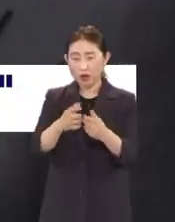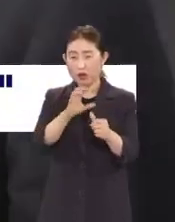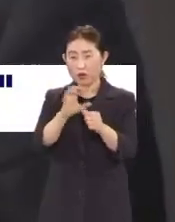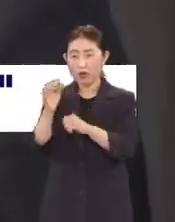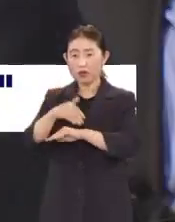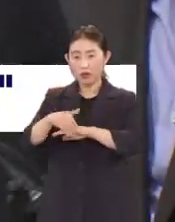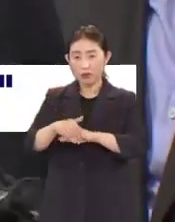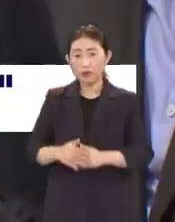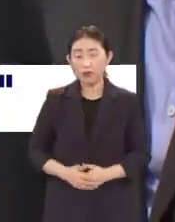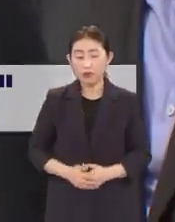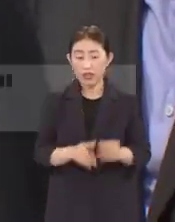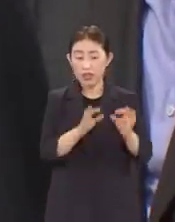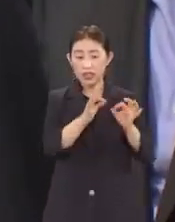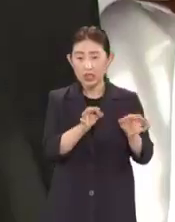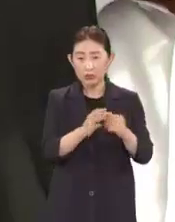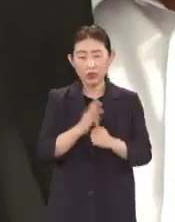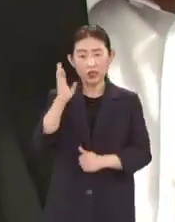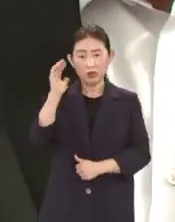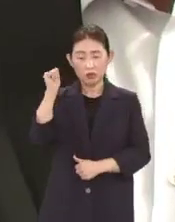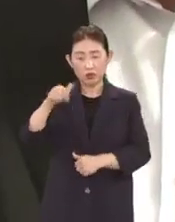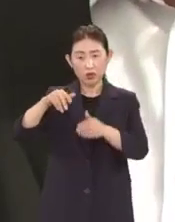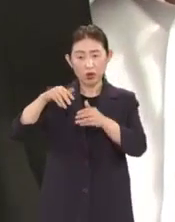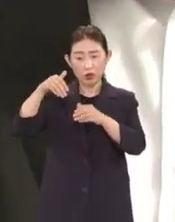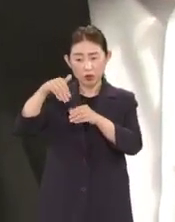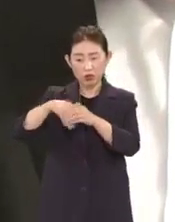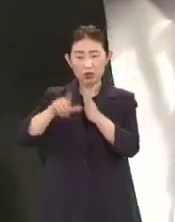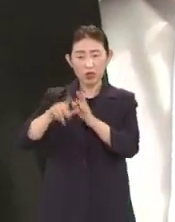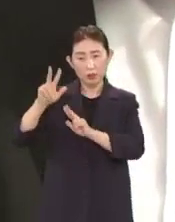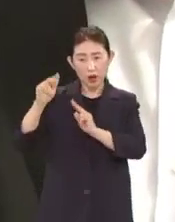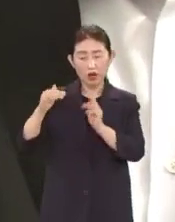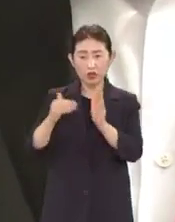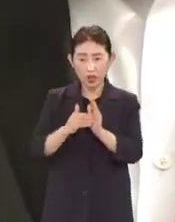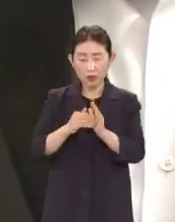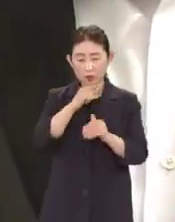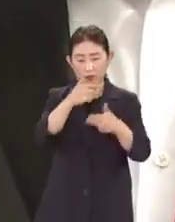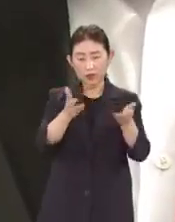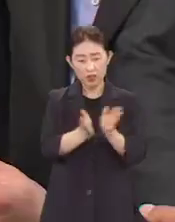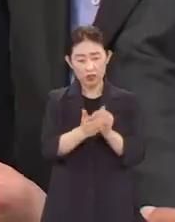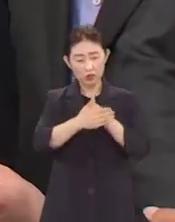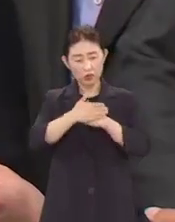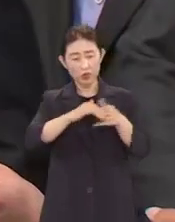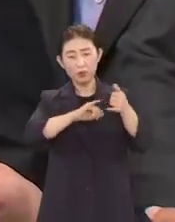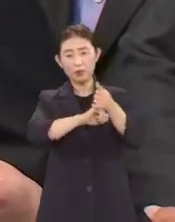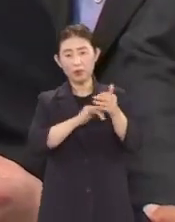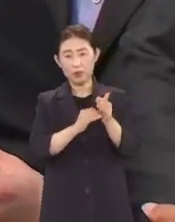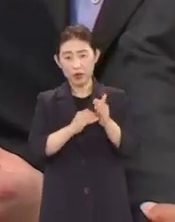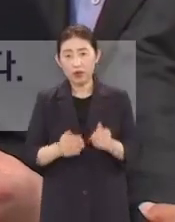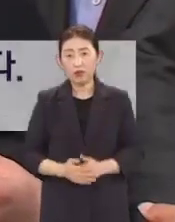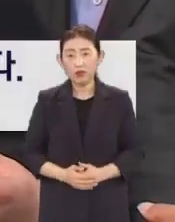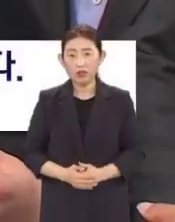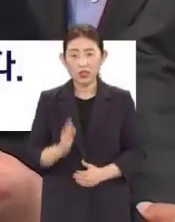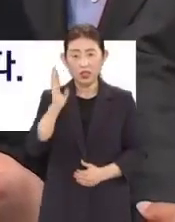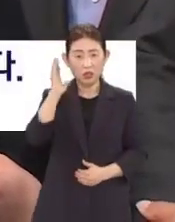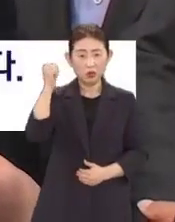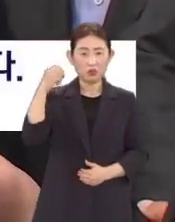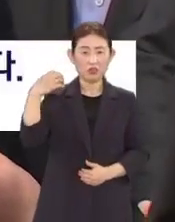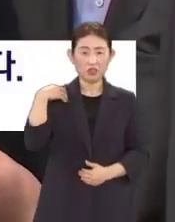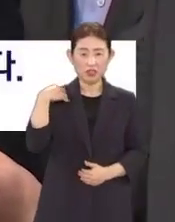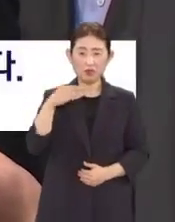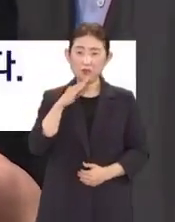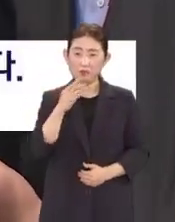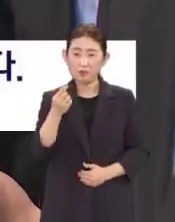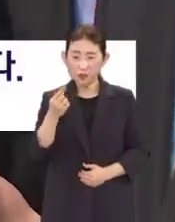계획입니다 김 대표는 대선 공약인만큼 당차원의 적극 지원을 약속했습니다 제가